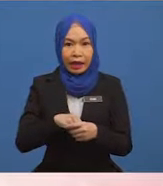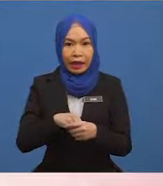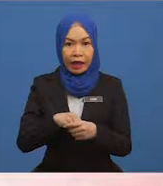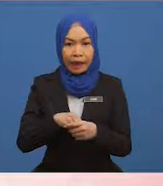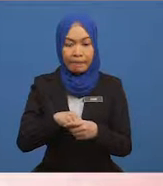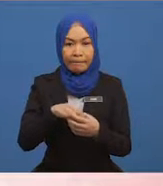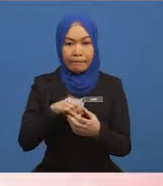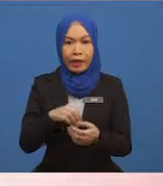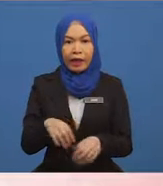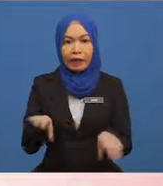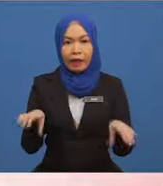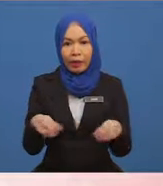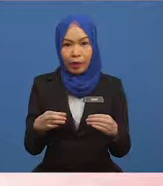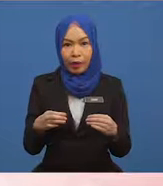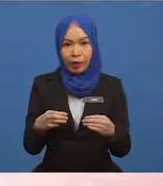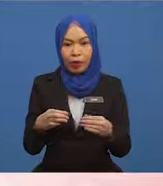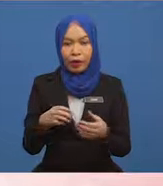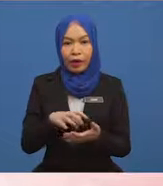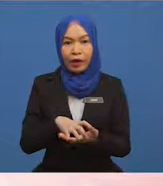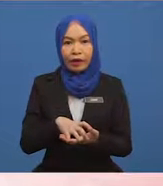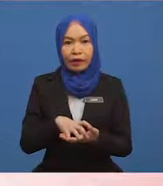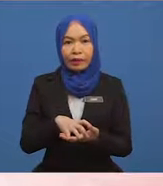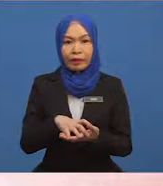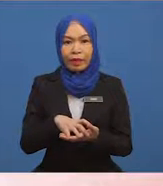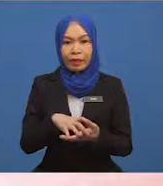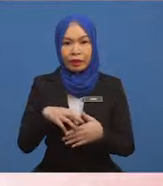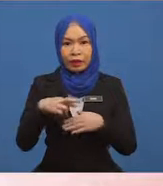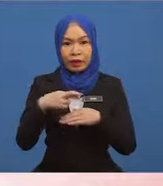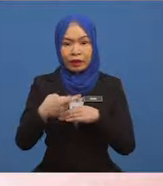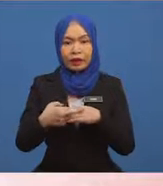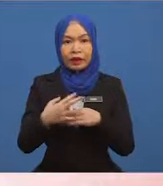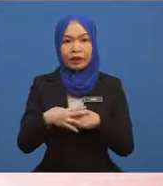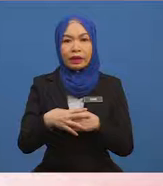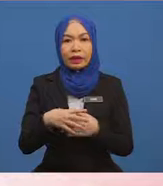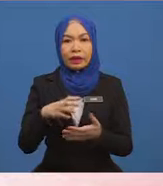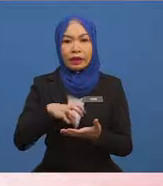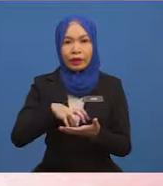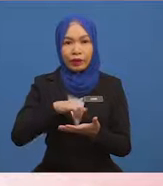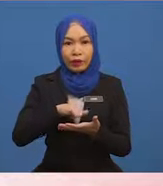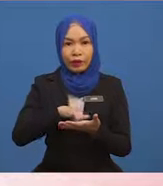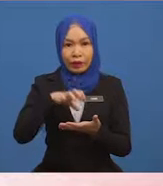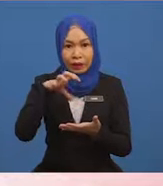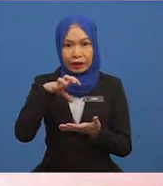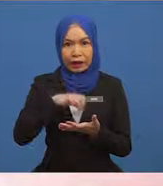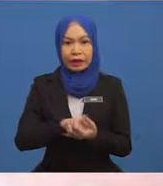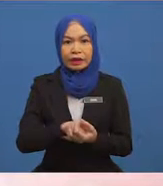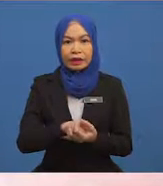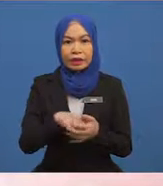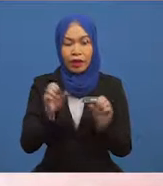itu, fermentasi alkohol juga boleh berlaku pada sesetengah